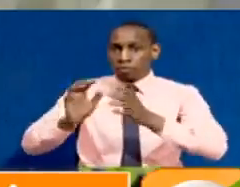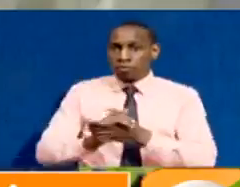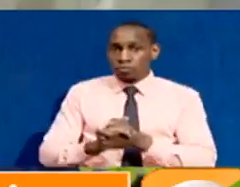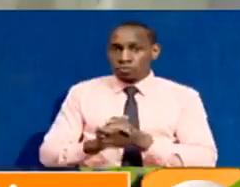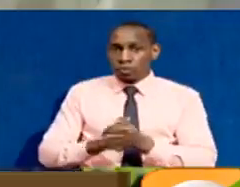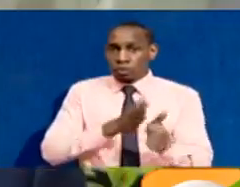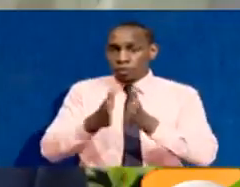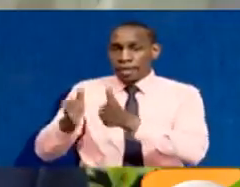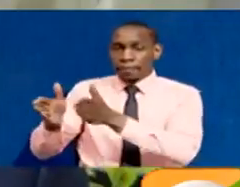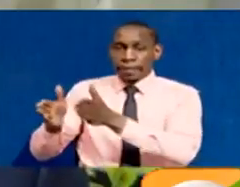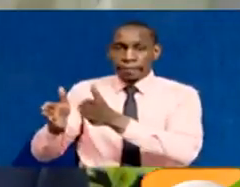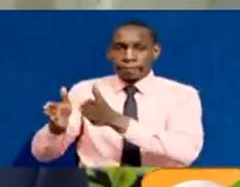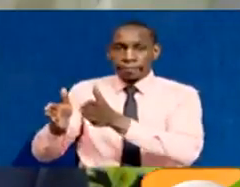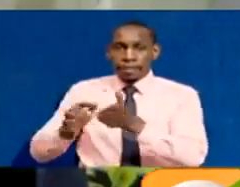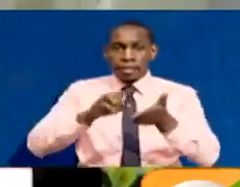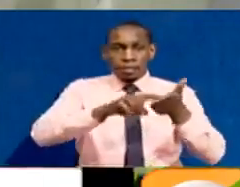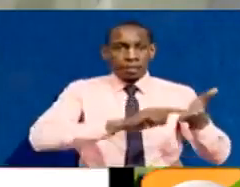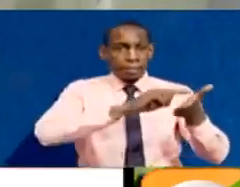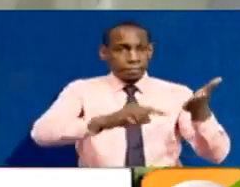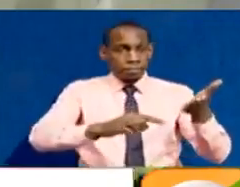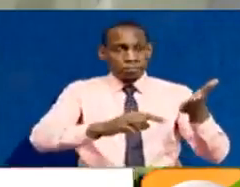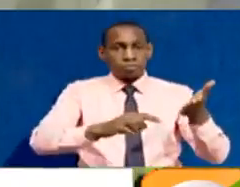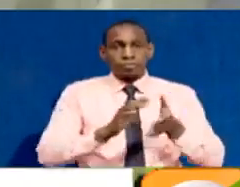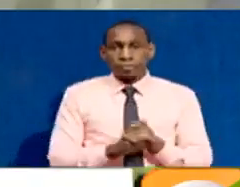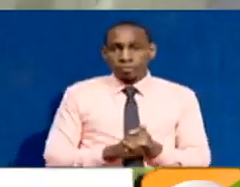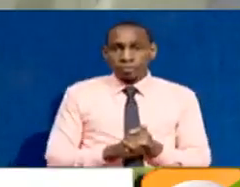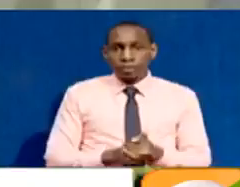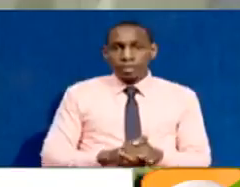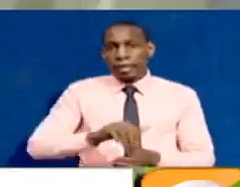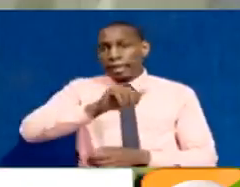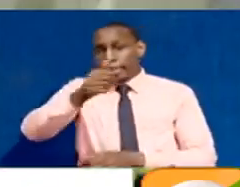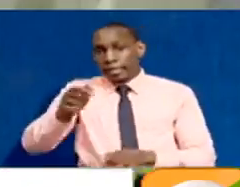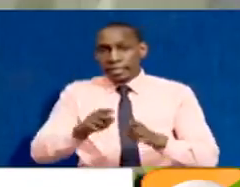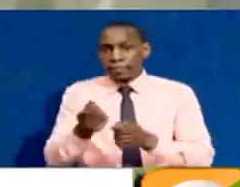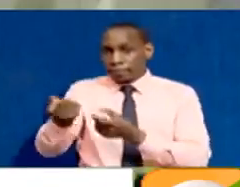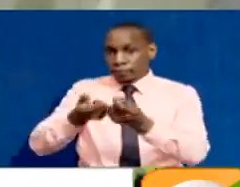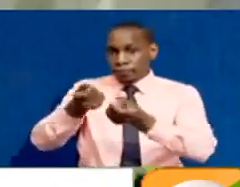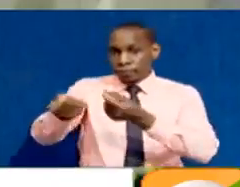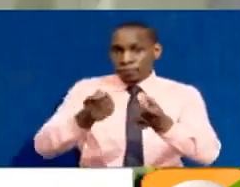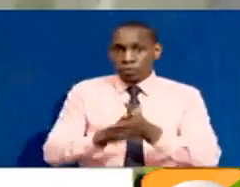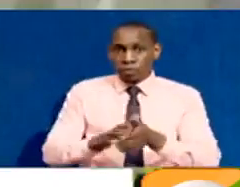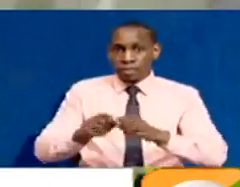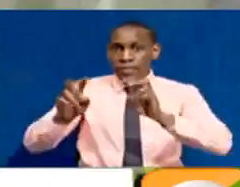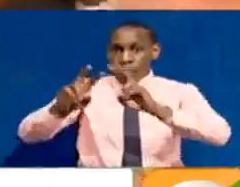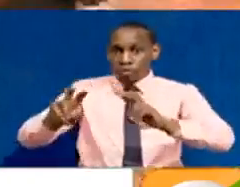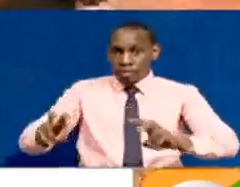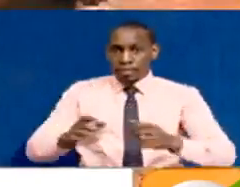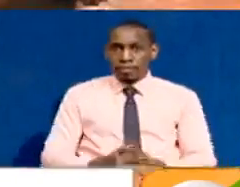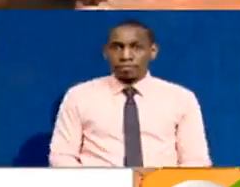ama tunatayarisha mashtaka, na kuna wale pia wachache ambao bado